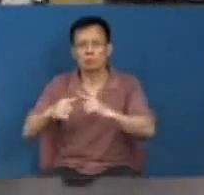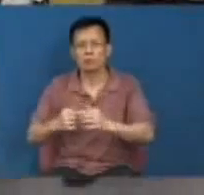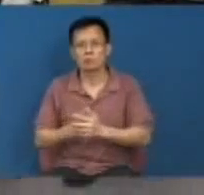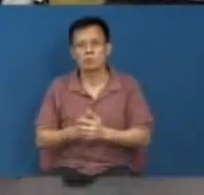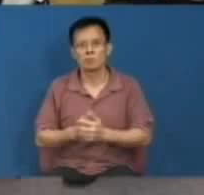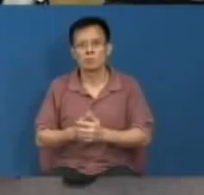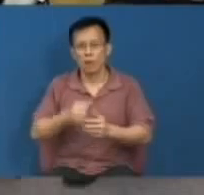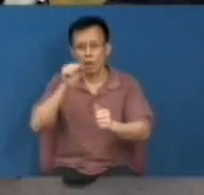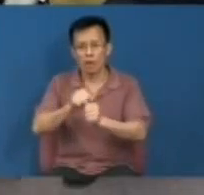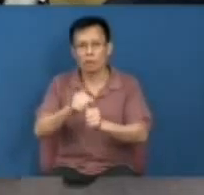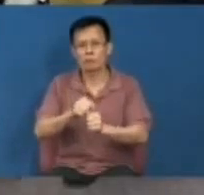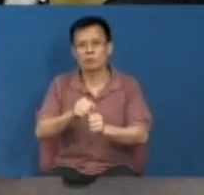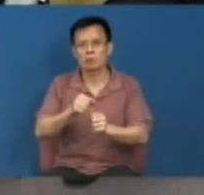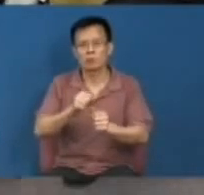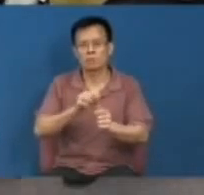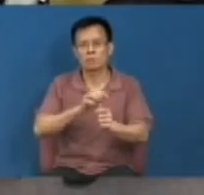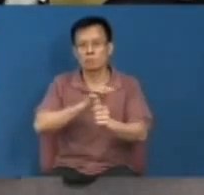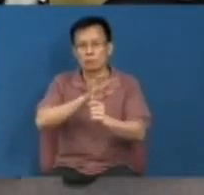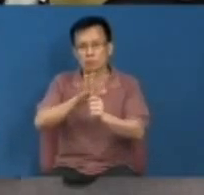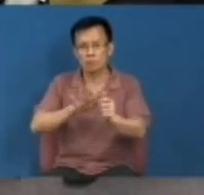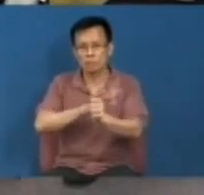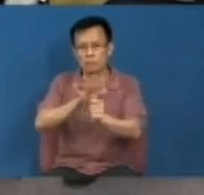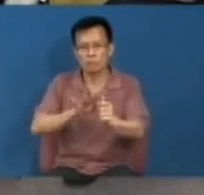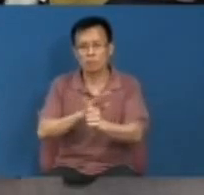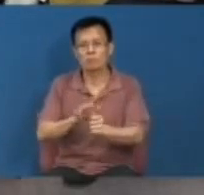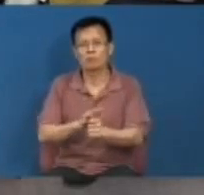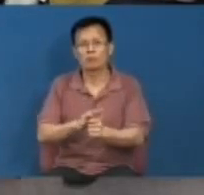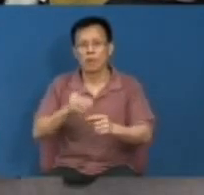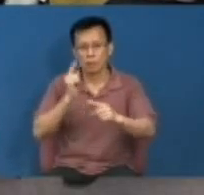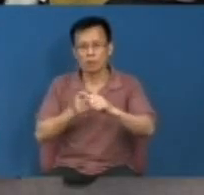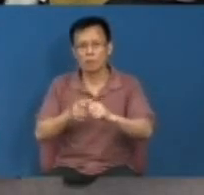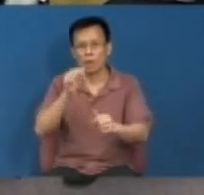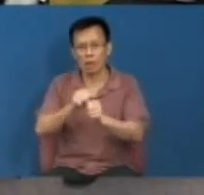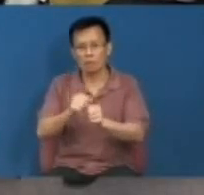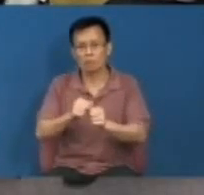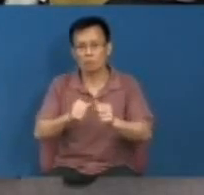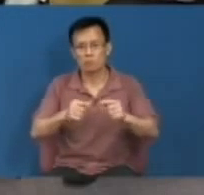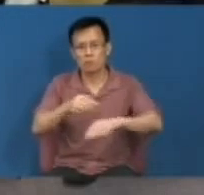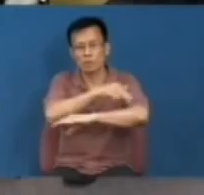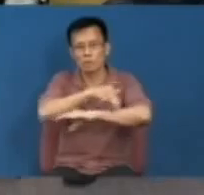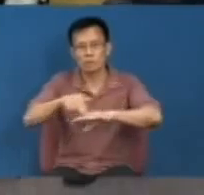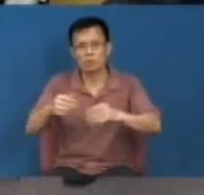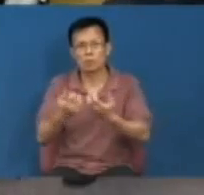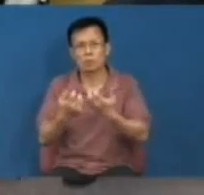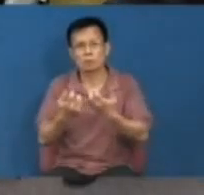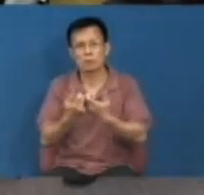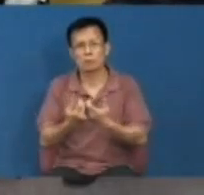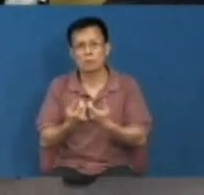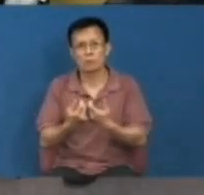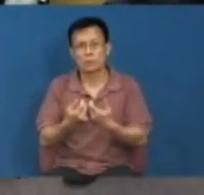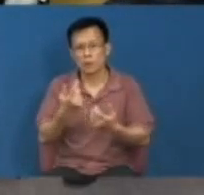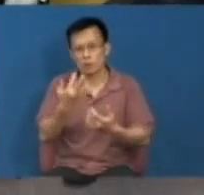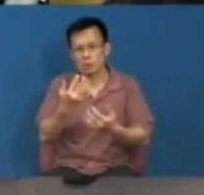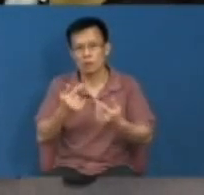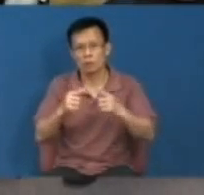測量師已經做咗出嚟啦。係佢哋真係呃咗我哋嘅尺數，呃得好犀利。 咁而家你仲有幾耐時間去同佢